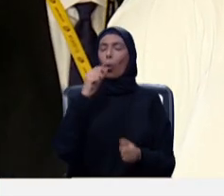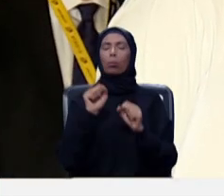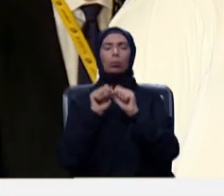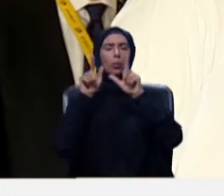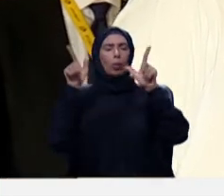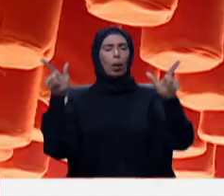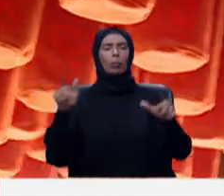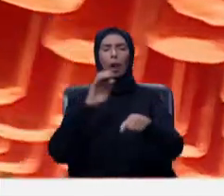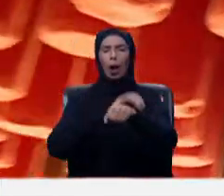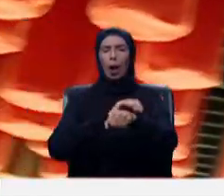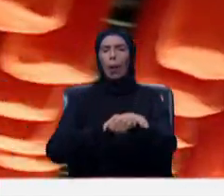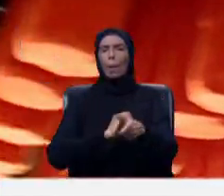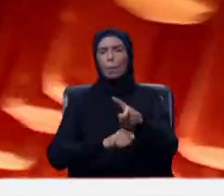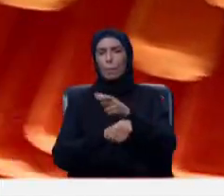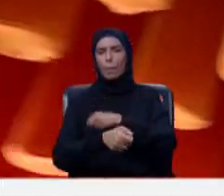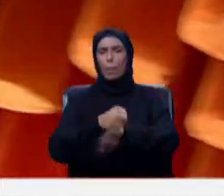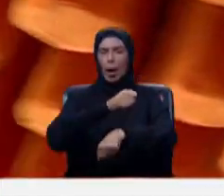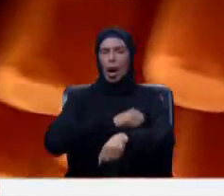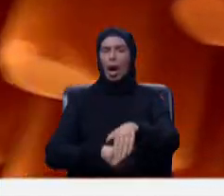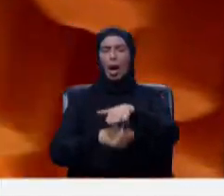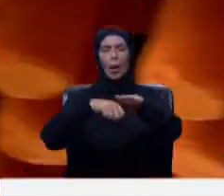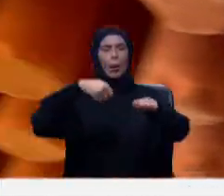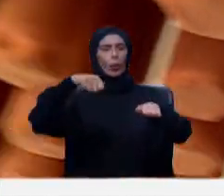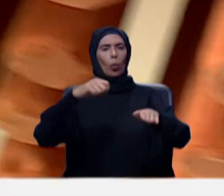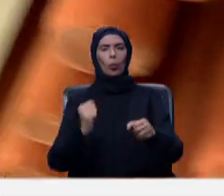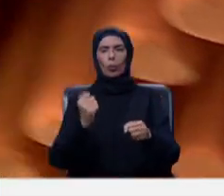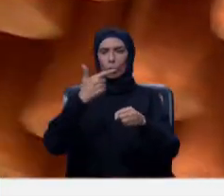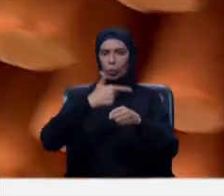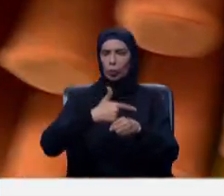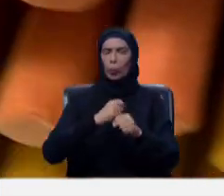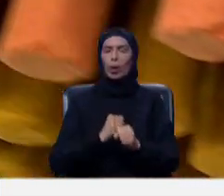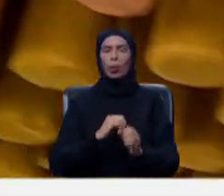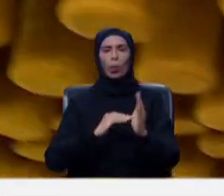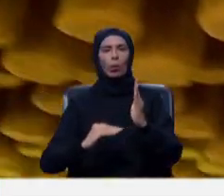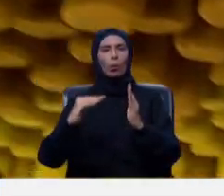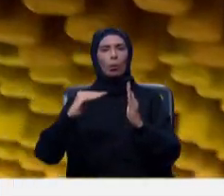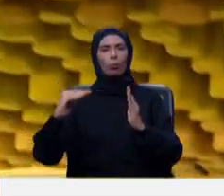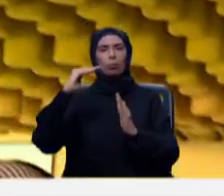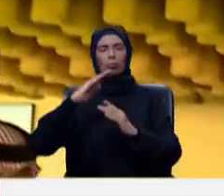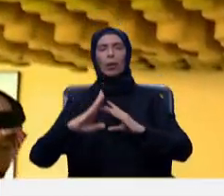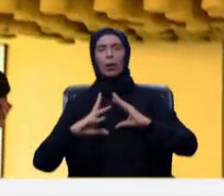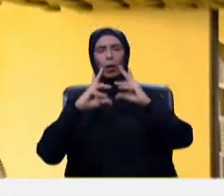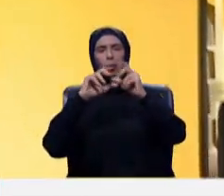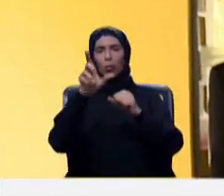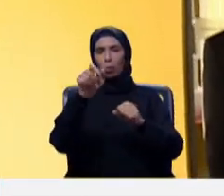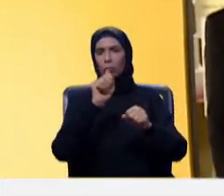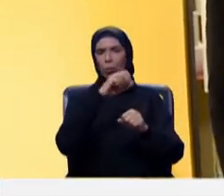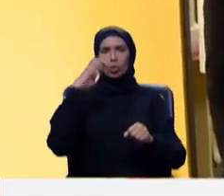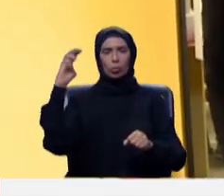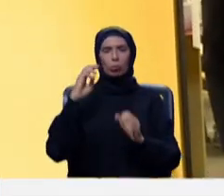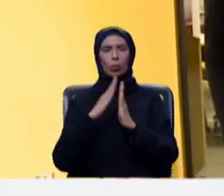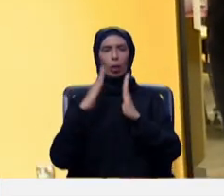الجهود المبذولة من لدن سمو رئيس الوزراء وسمو ولي العهد ساهمت في تقدم وتطور المملكة لاستقطاب كبرى الشركات